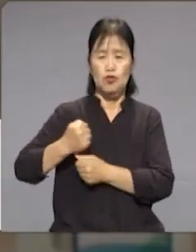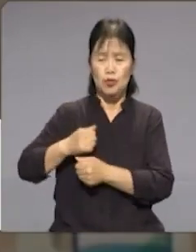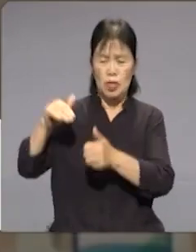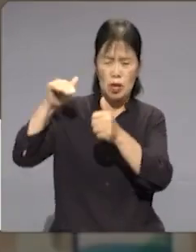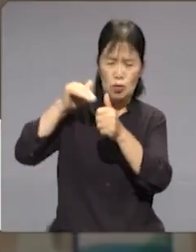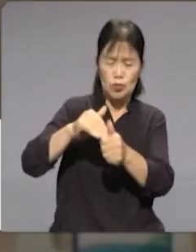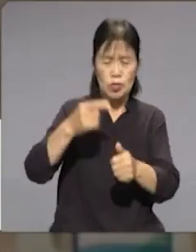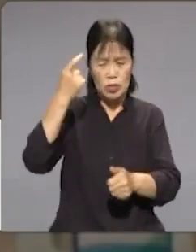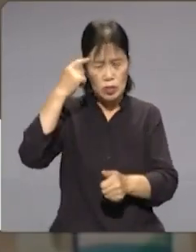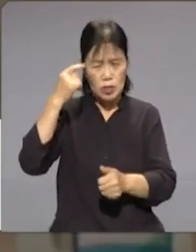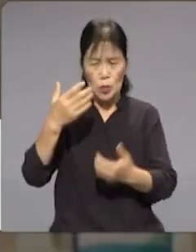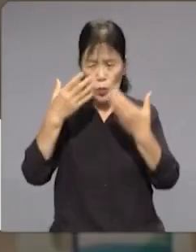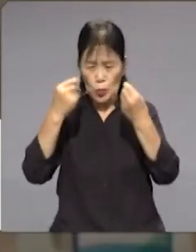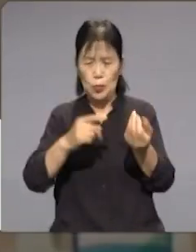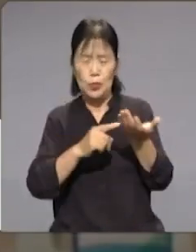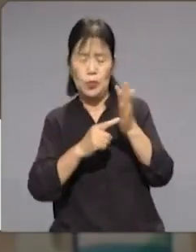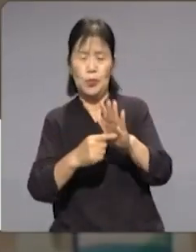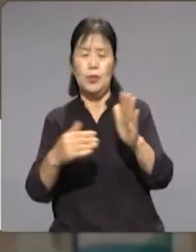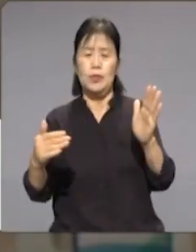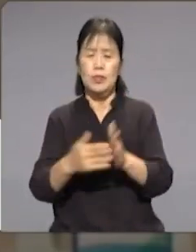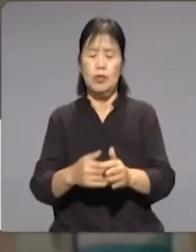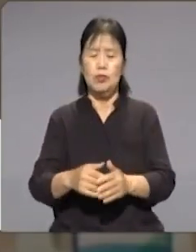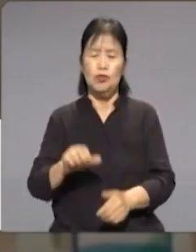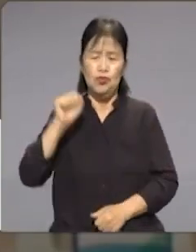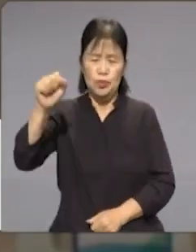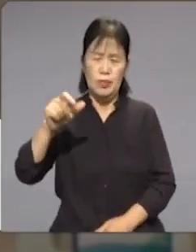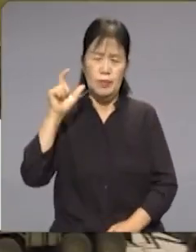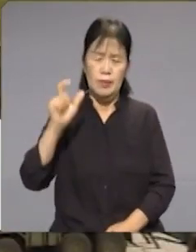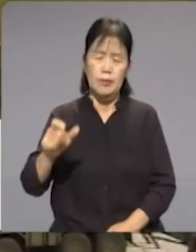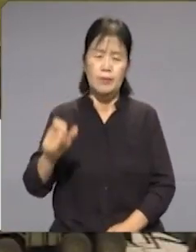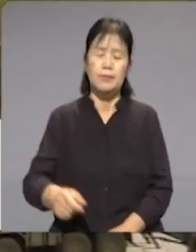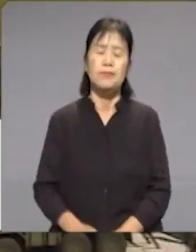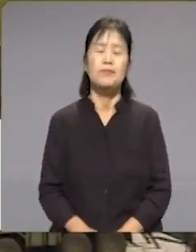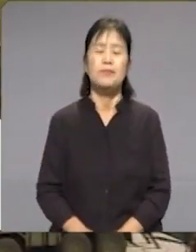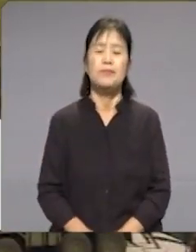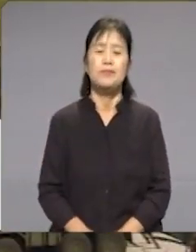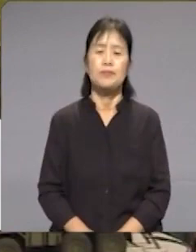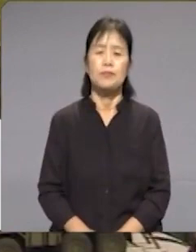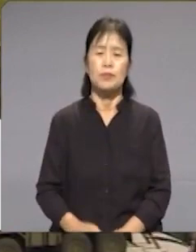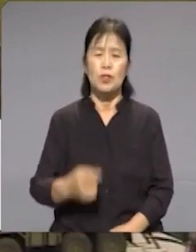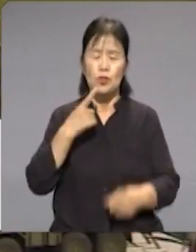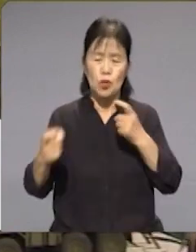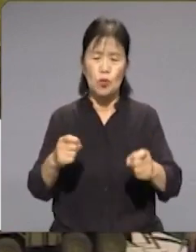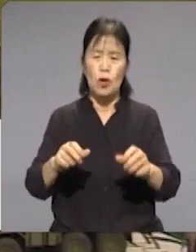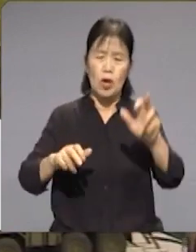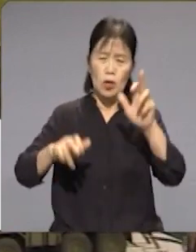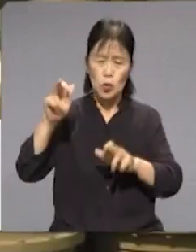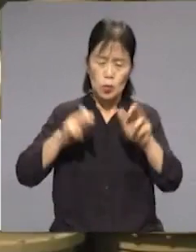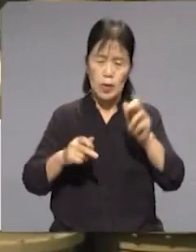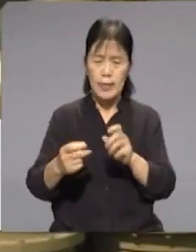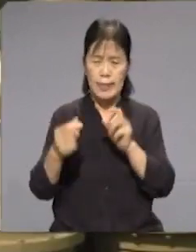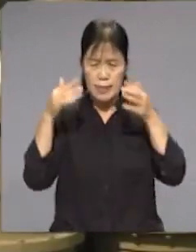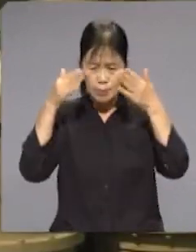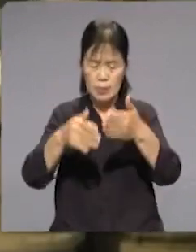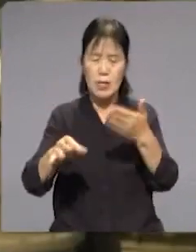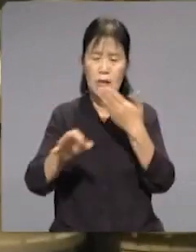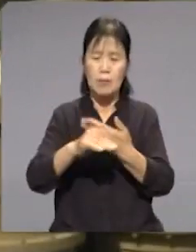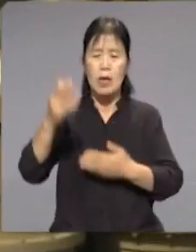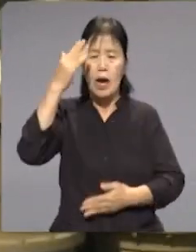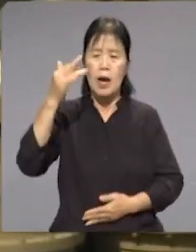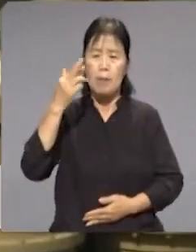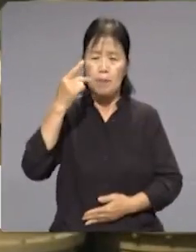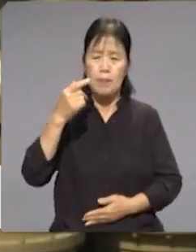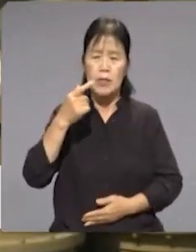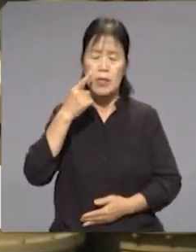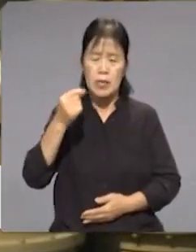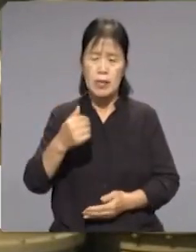의도를 노골적으로 드러냈다며 강력히 규탄했습니다. 또 위협과 도발에 집착할수록 한미일의